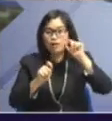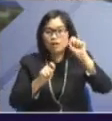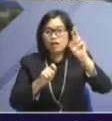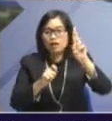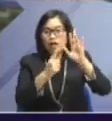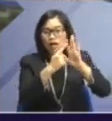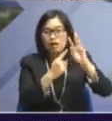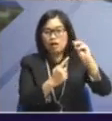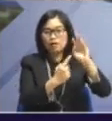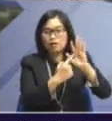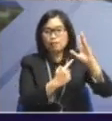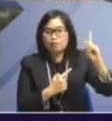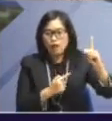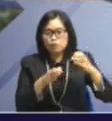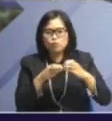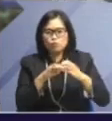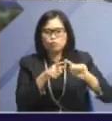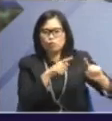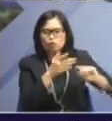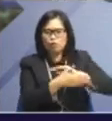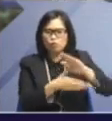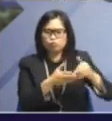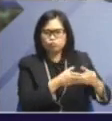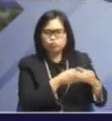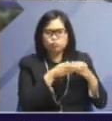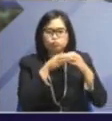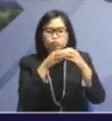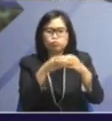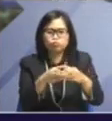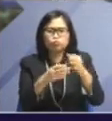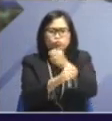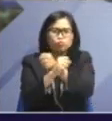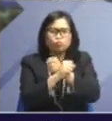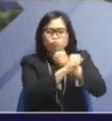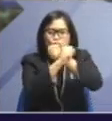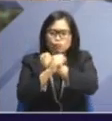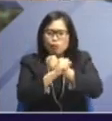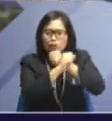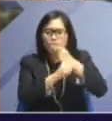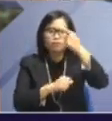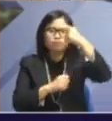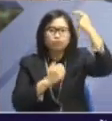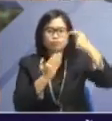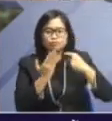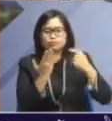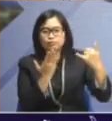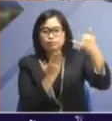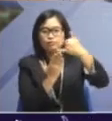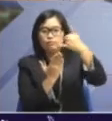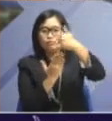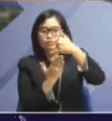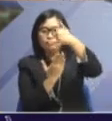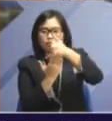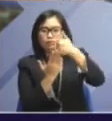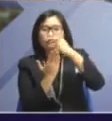เลิศศักดิ์ทับพึ่งลงพื้นที่เฝ้าระวังผู้อพยพจากกรณีความรุนแรงที่เกิดขึ้นภายในประเ